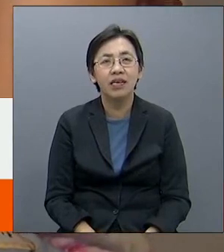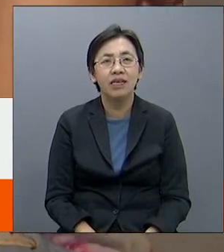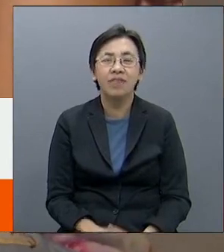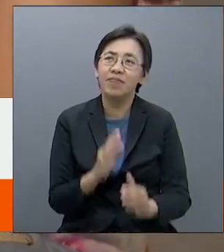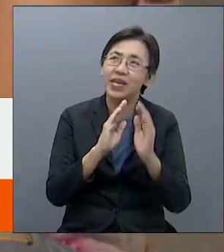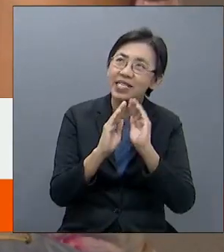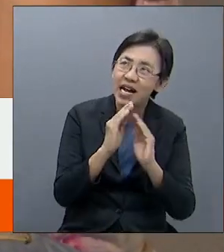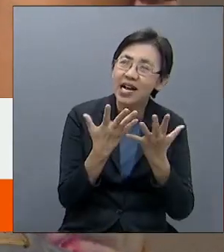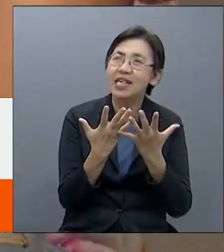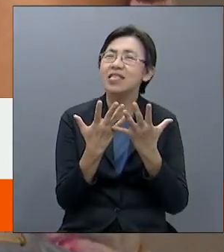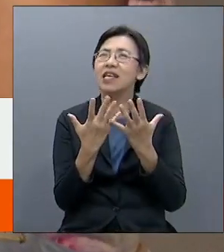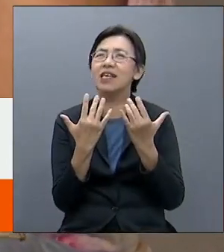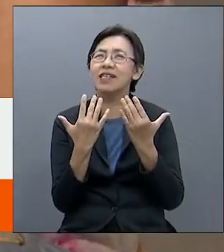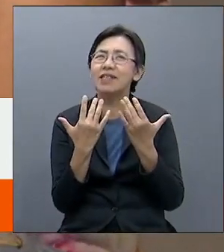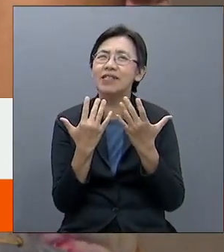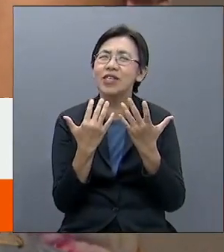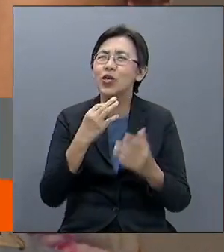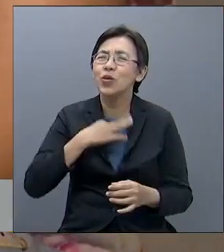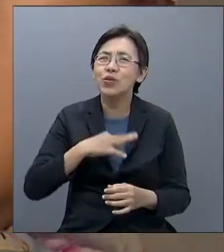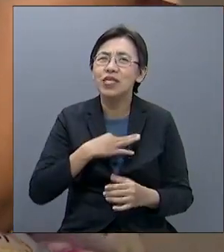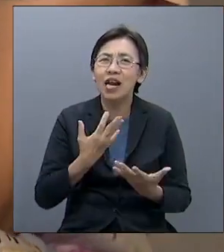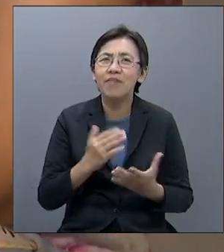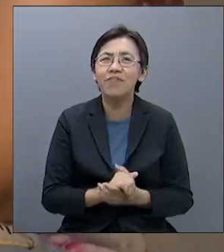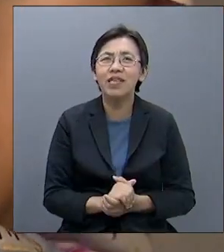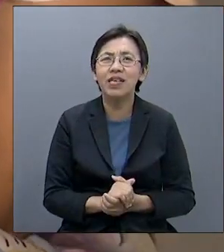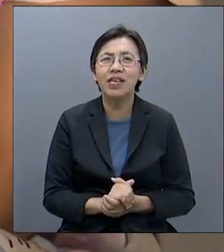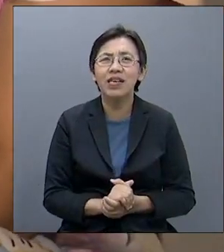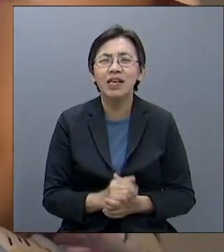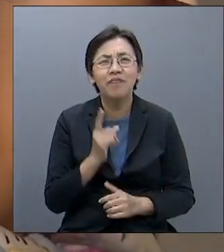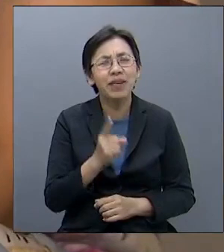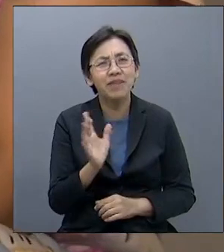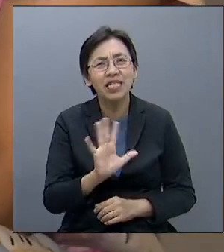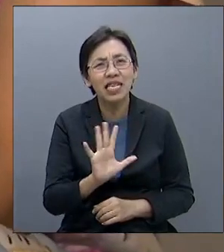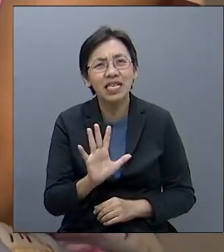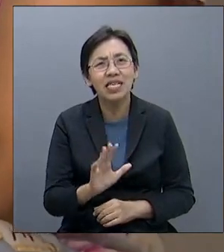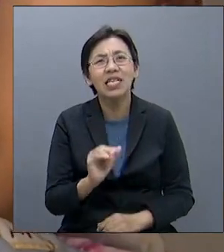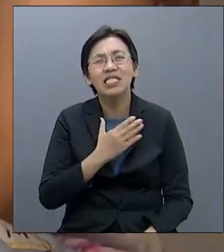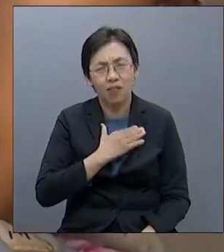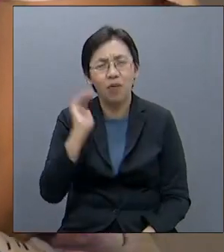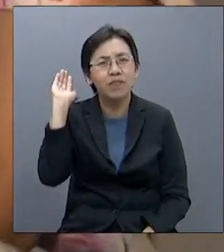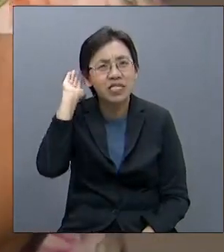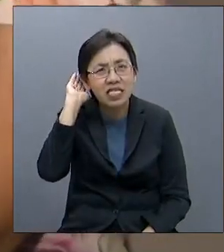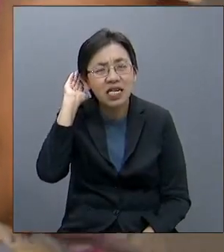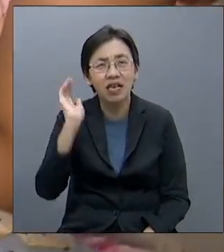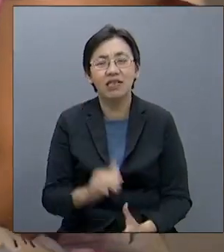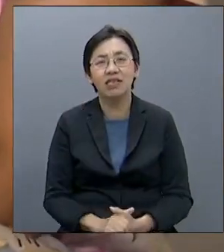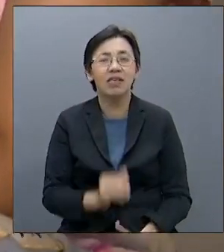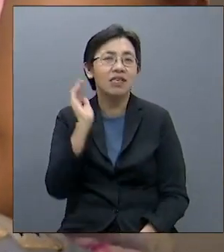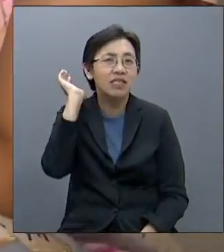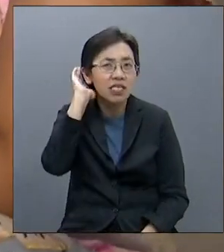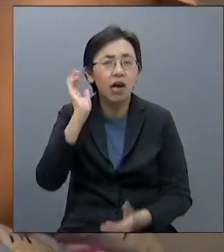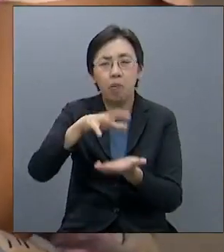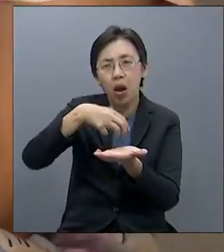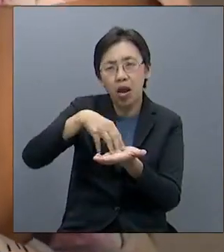ที่ก็มันไม่จริงมันแต่ว่าเชื่อเพราะว่าเขากับเรื่องดี